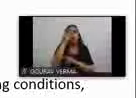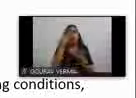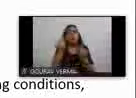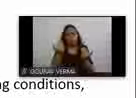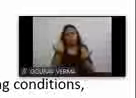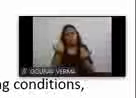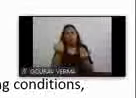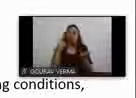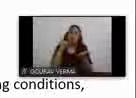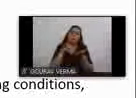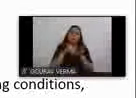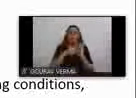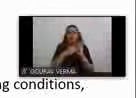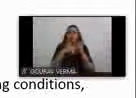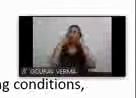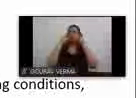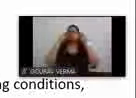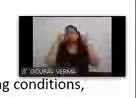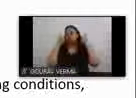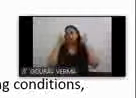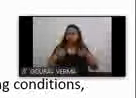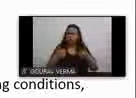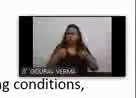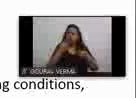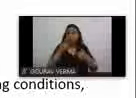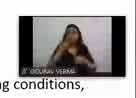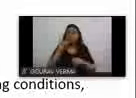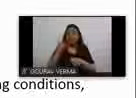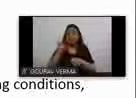बड़ा बड़ा साइजेस है, जो